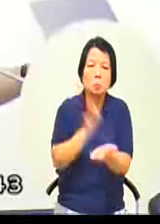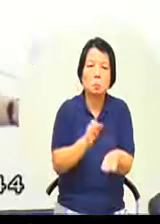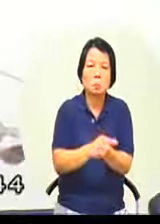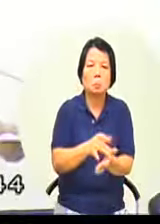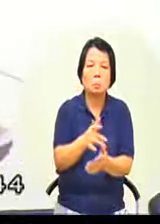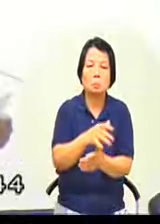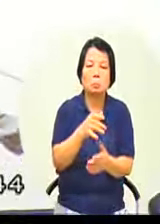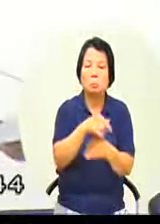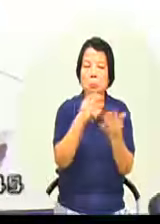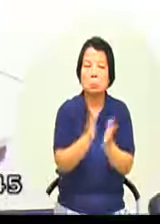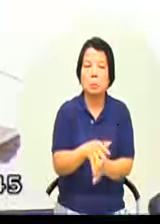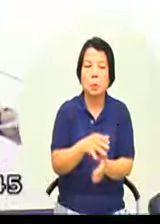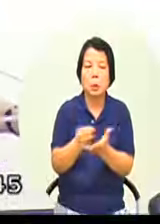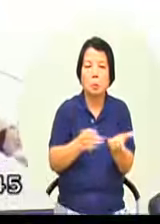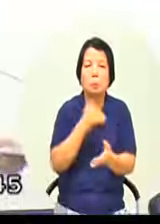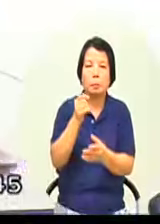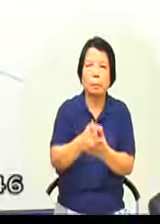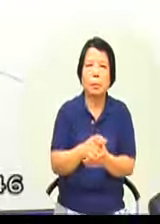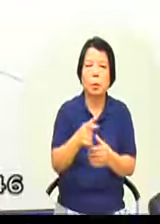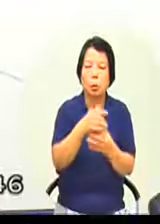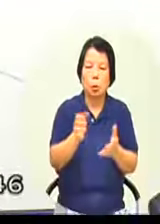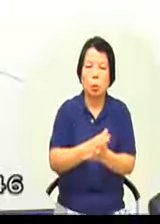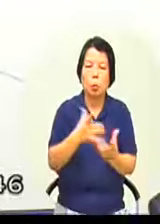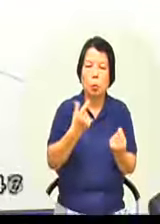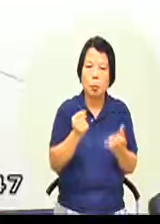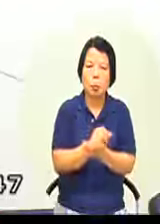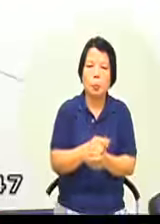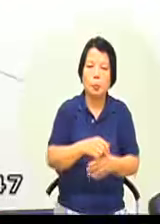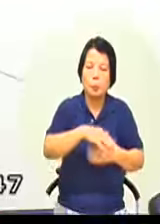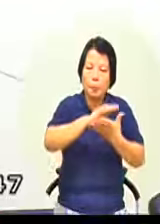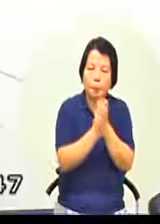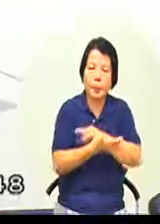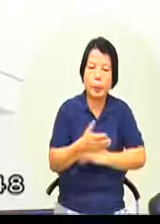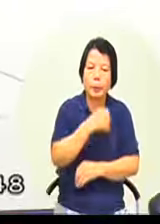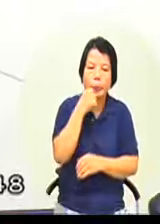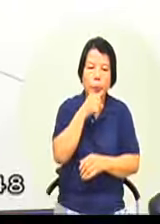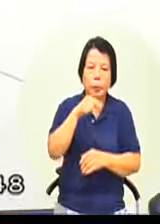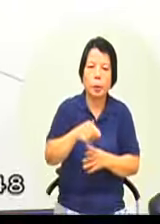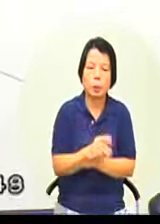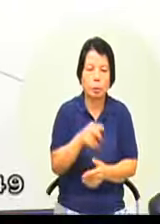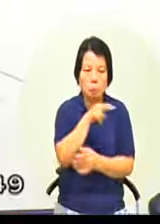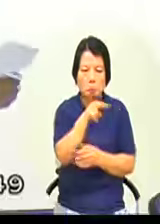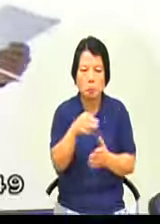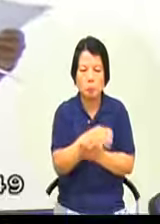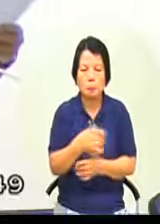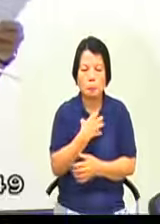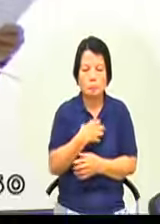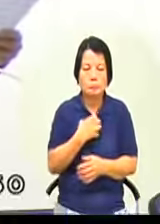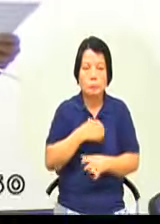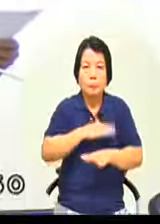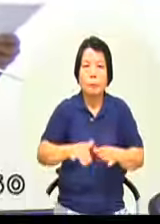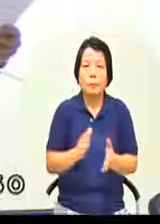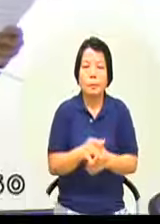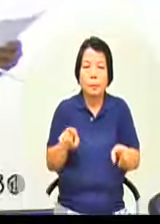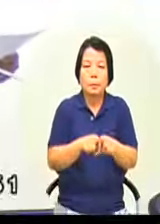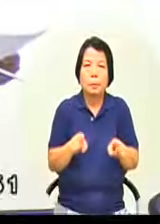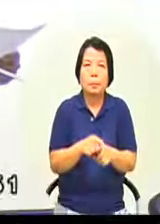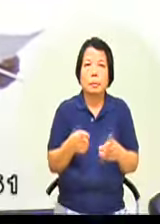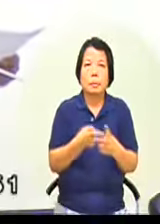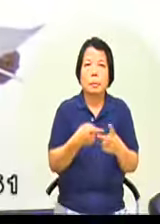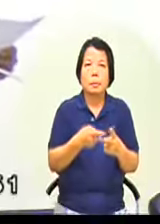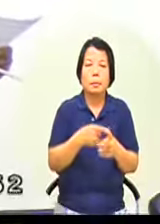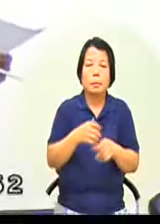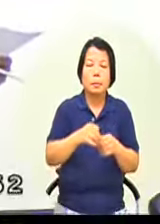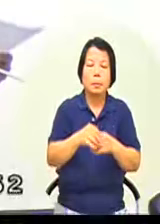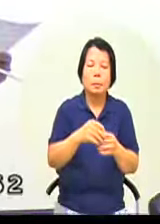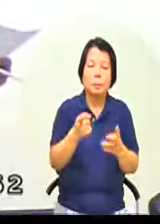那卖不掉，到时候该嘎嘎，这不一样哈。在这，我们看到心都很疼啊。我们都知道嘛，像一般的小叶就是要